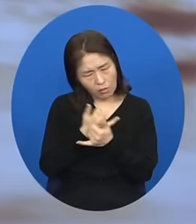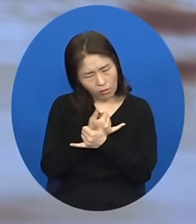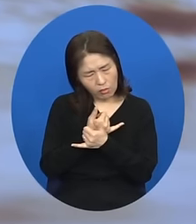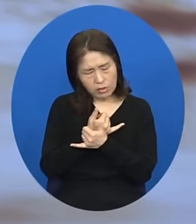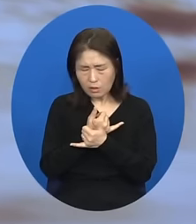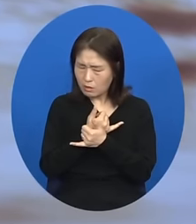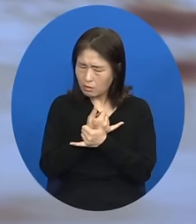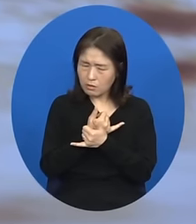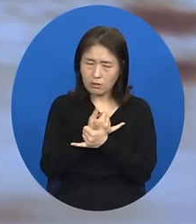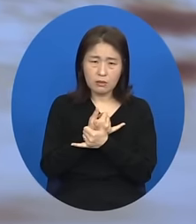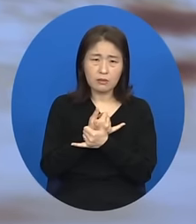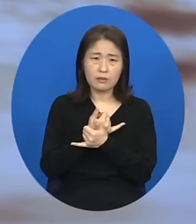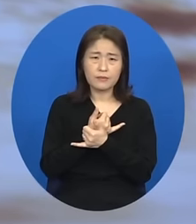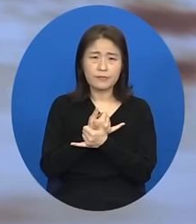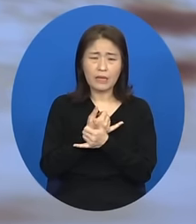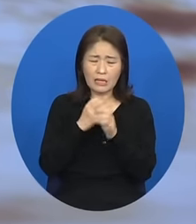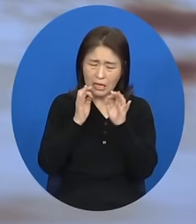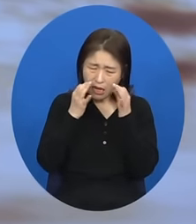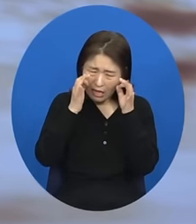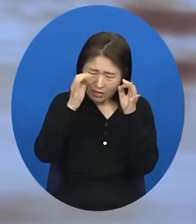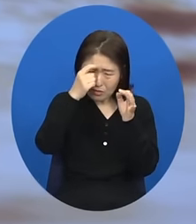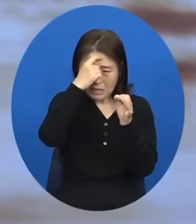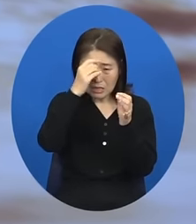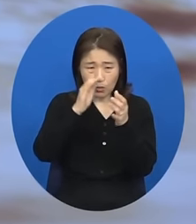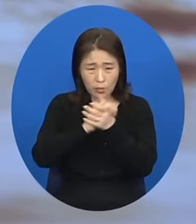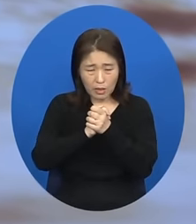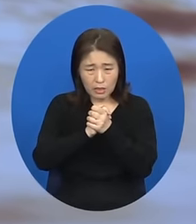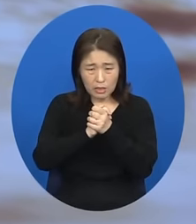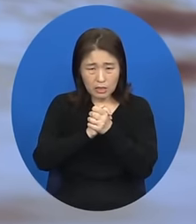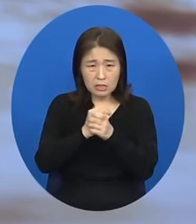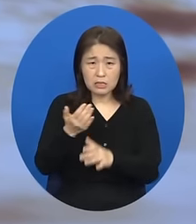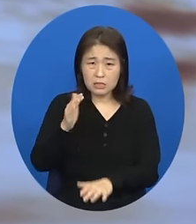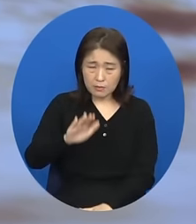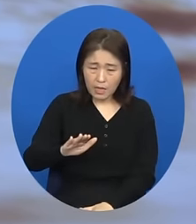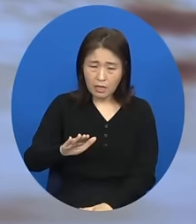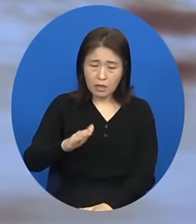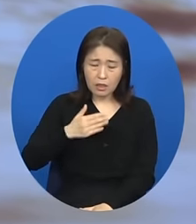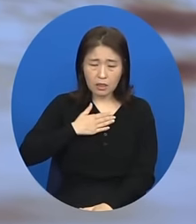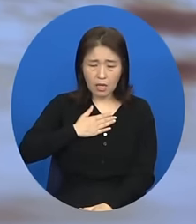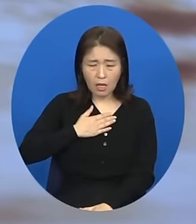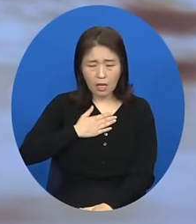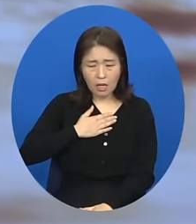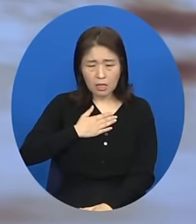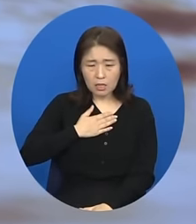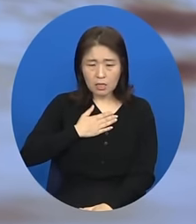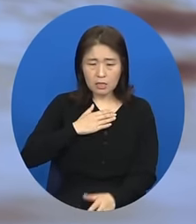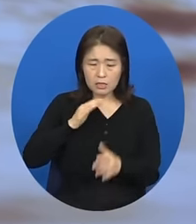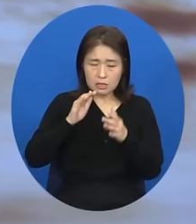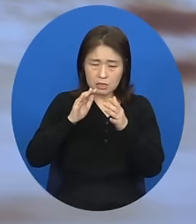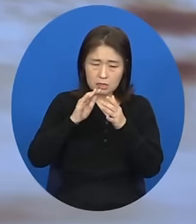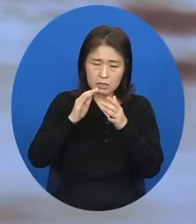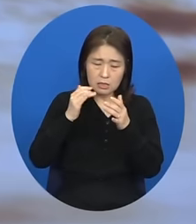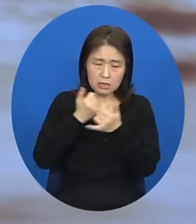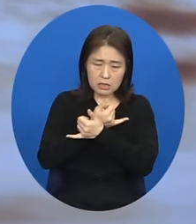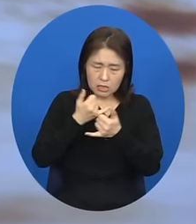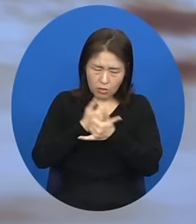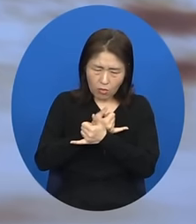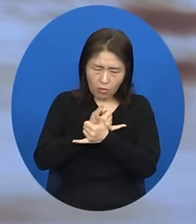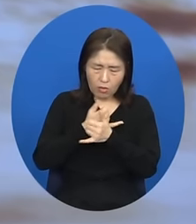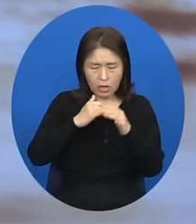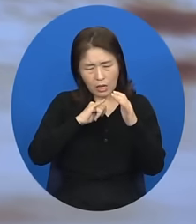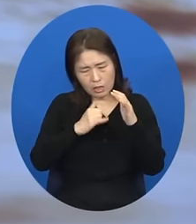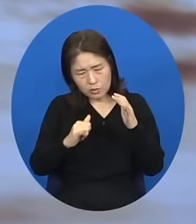간절히 기도하고 간절히 붙잡고 했지만요, 제 가족, 친척이라고 생각하니 달라지는